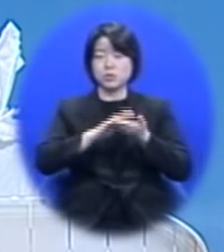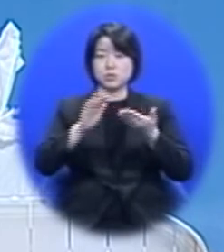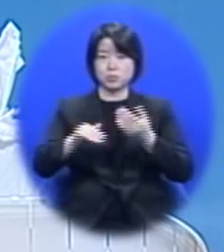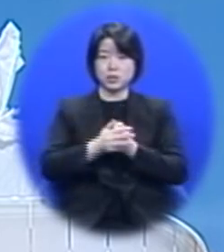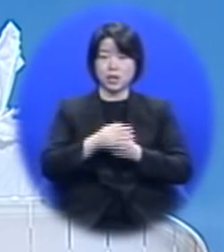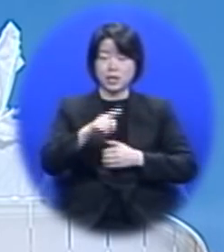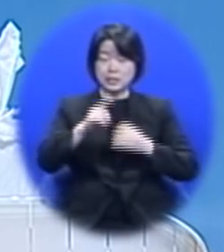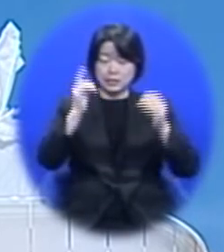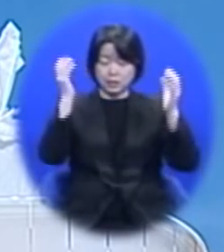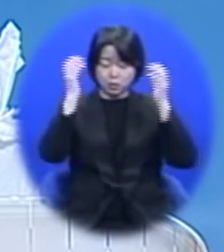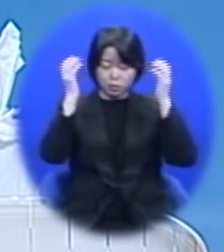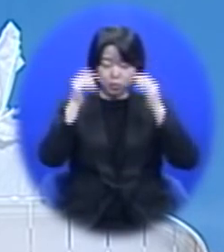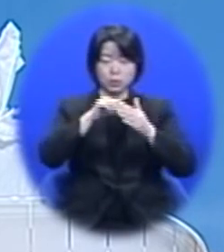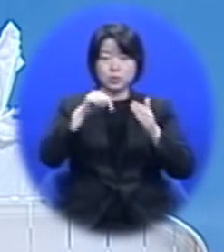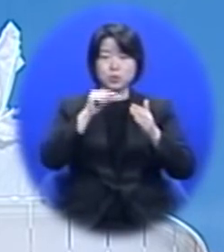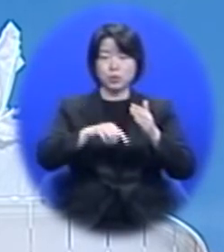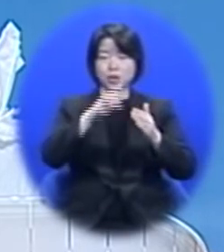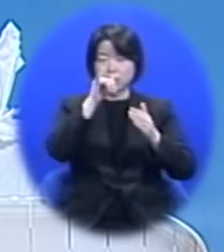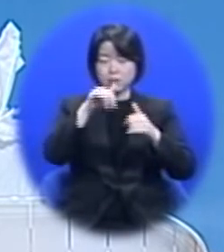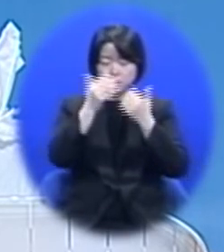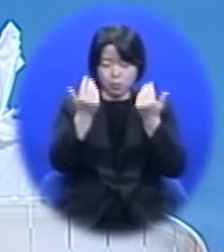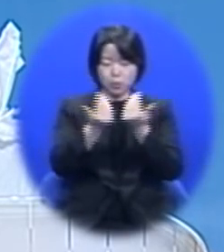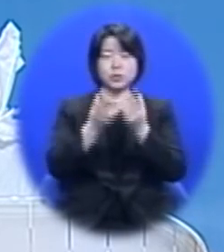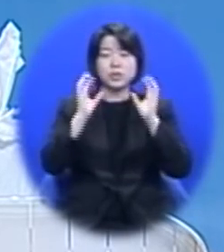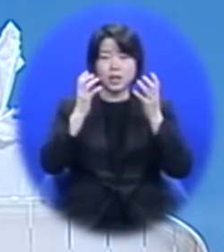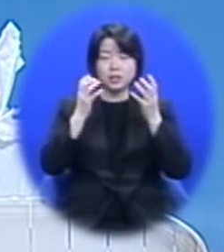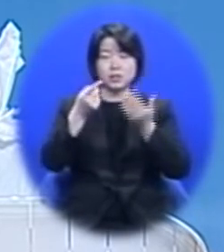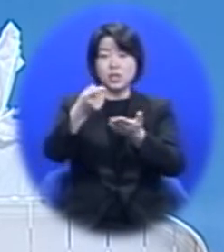고통 속에 있는 모든 아이들,